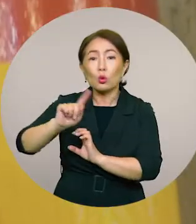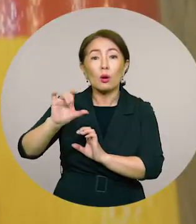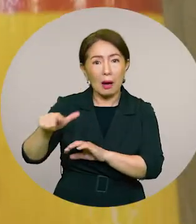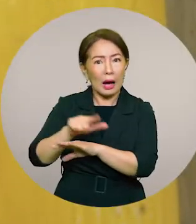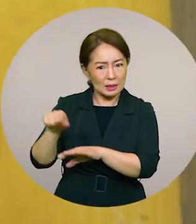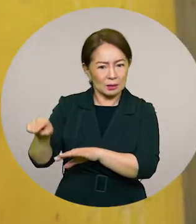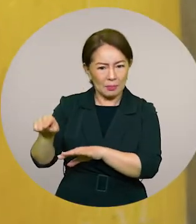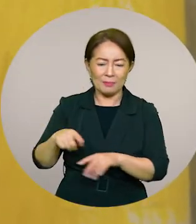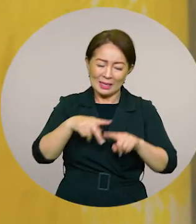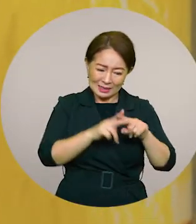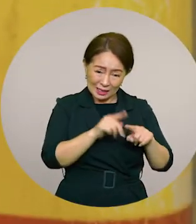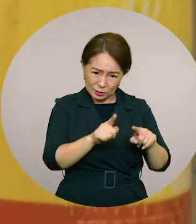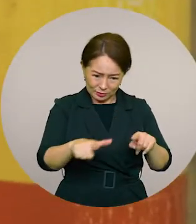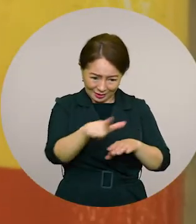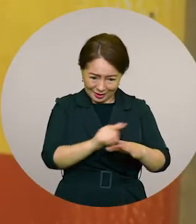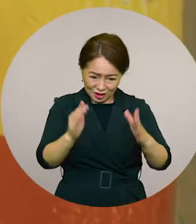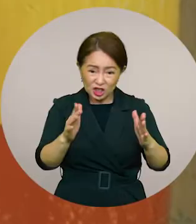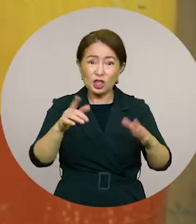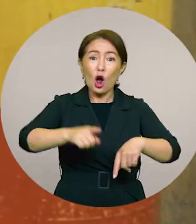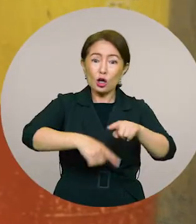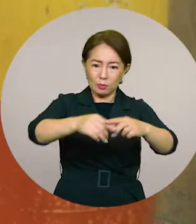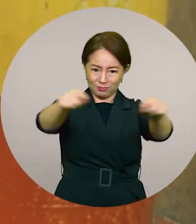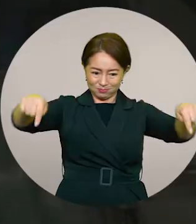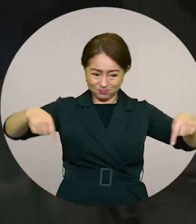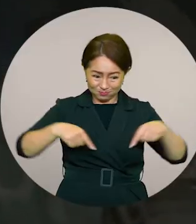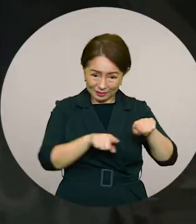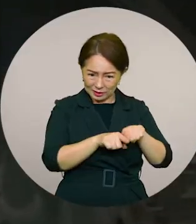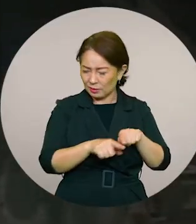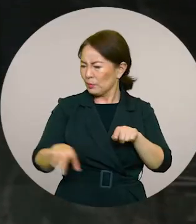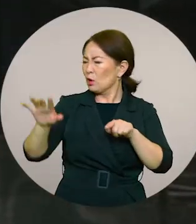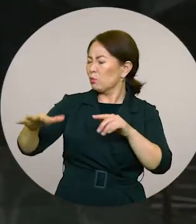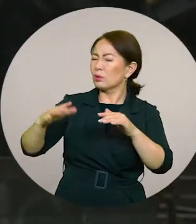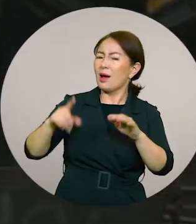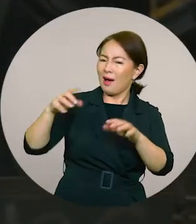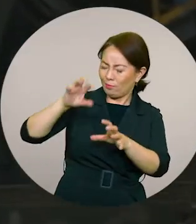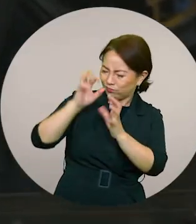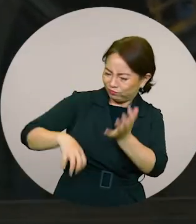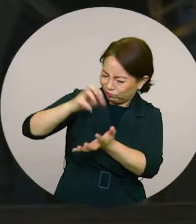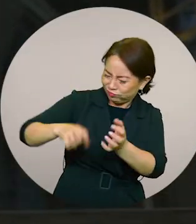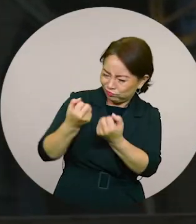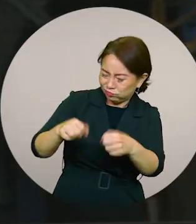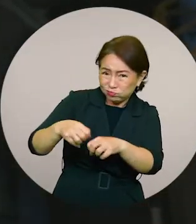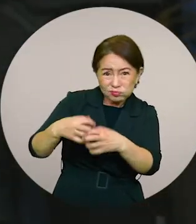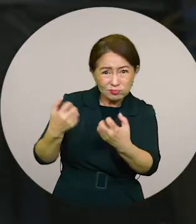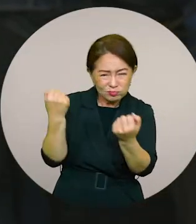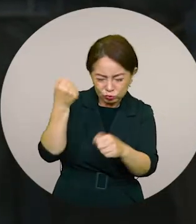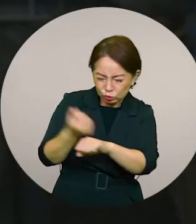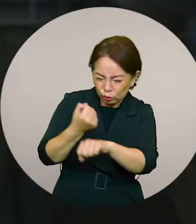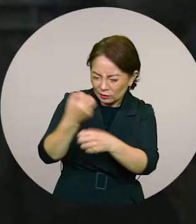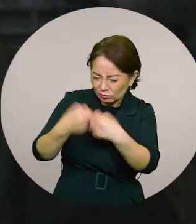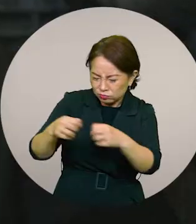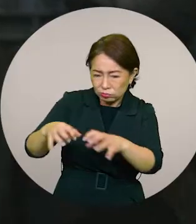Засварын цех дангаараа нэг хөл бөмбөгийн талбайтай тэнцэх бол анхдагч ботлуур 16 давхар байшинтай дүүцэх өндөр. Энэ